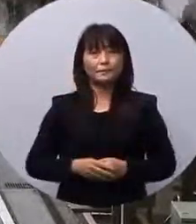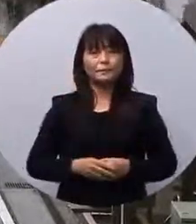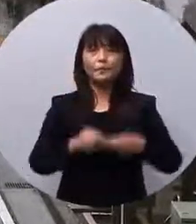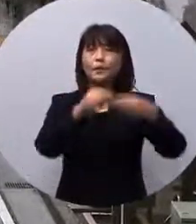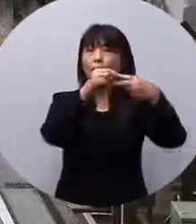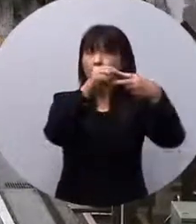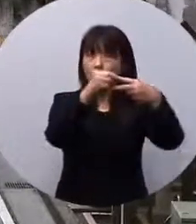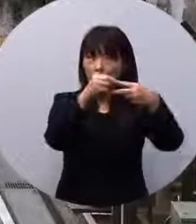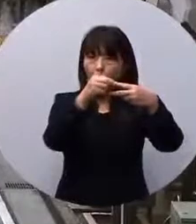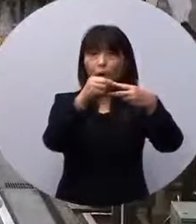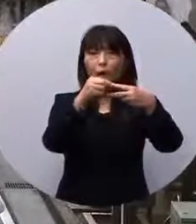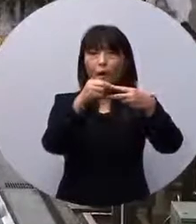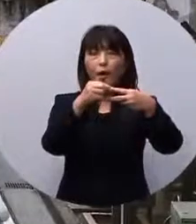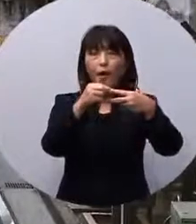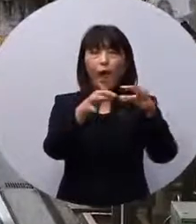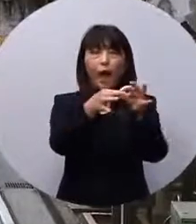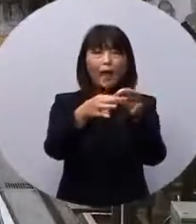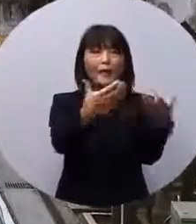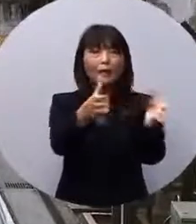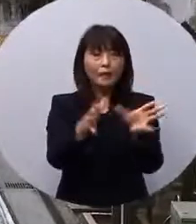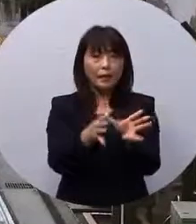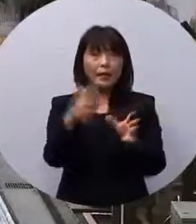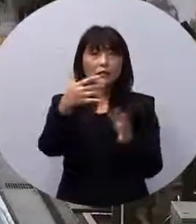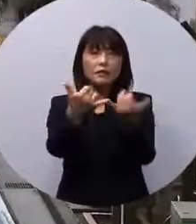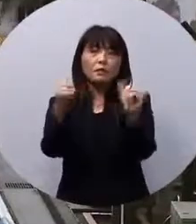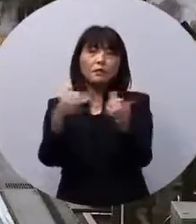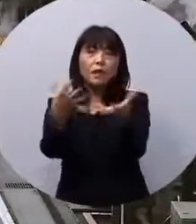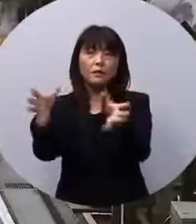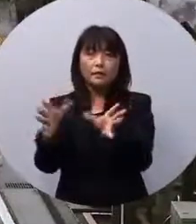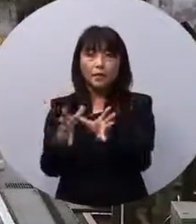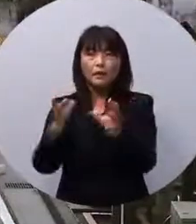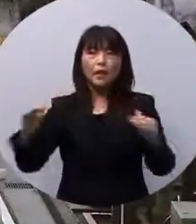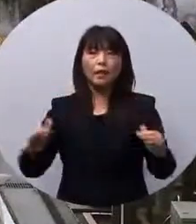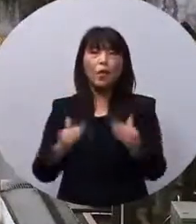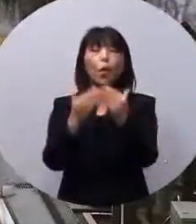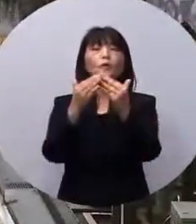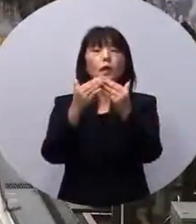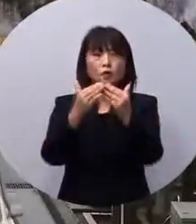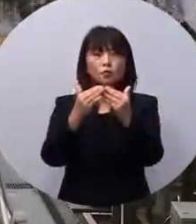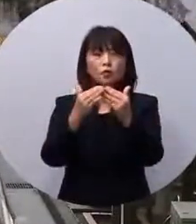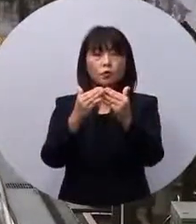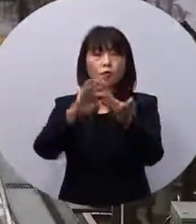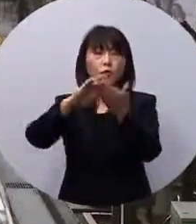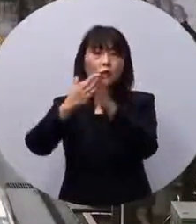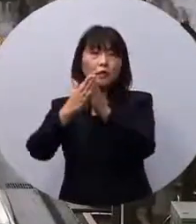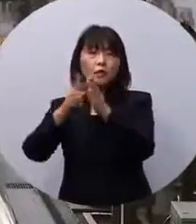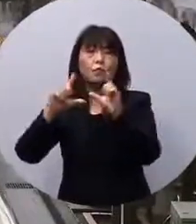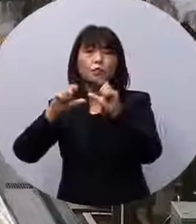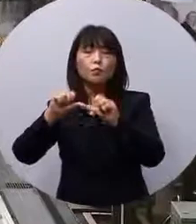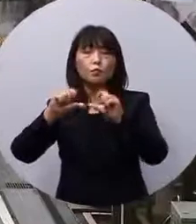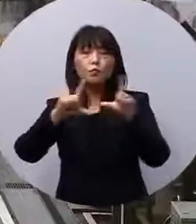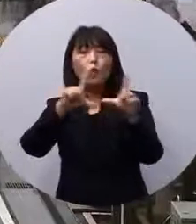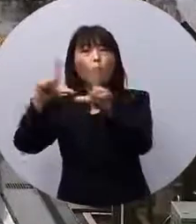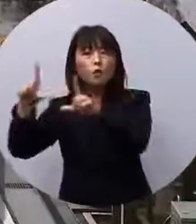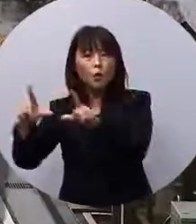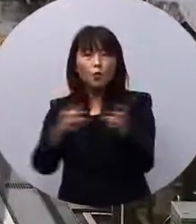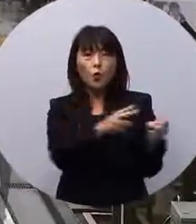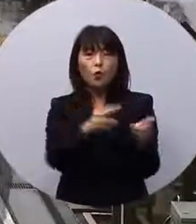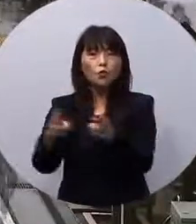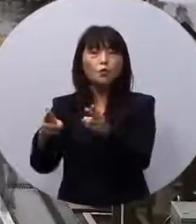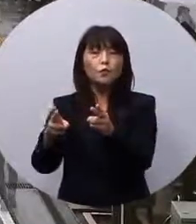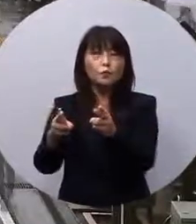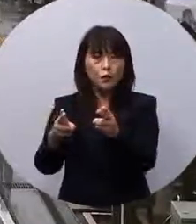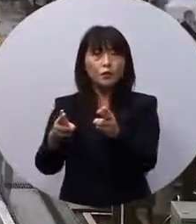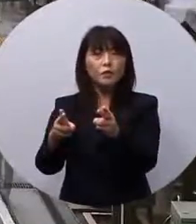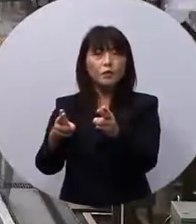ステップ1では関係団体、市民団体などで構成するシティプロモーションの準備組織、藤沢盛り上げ